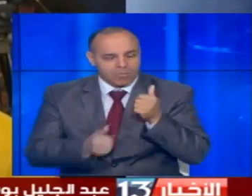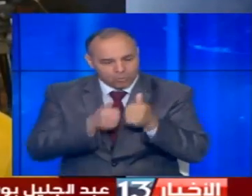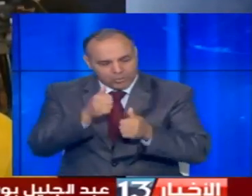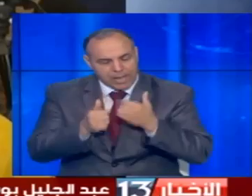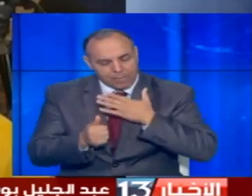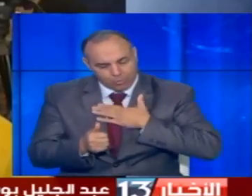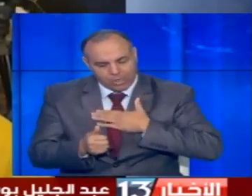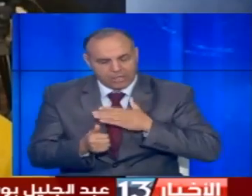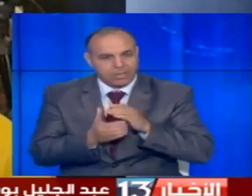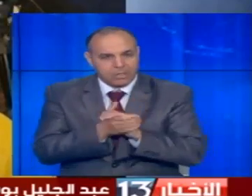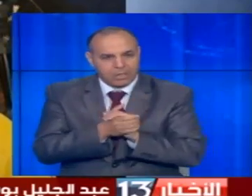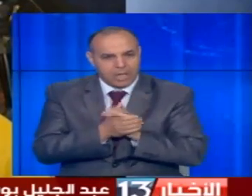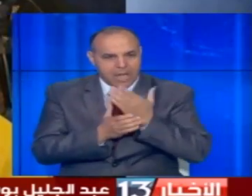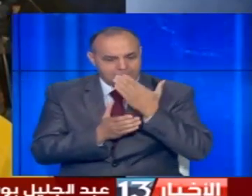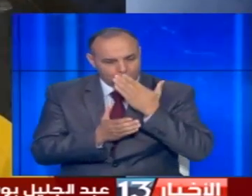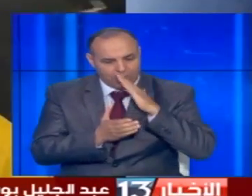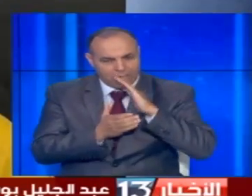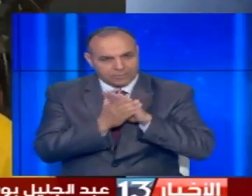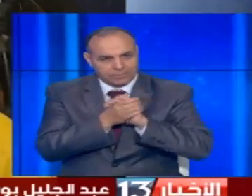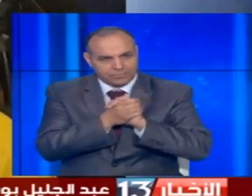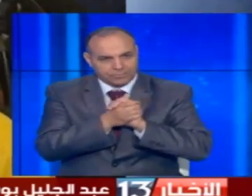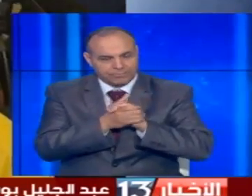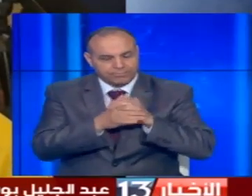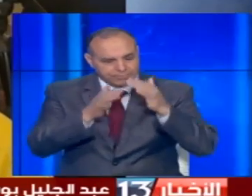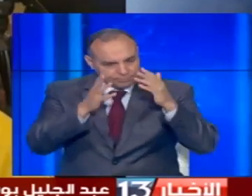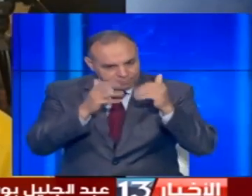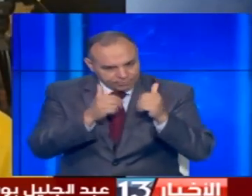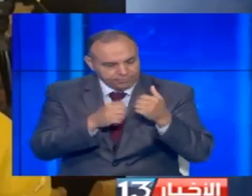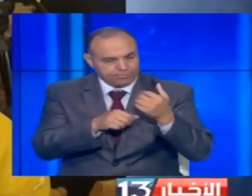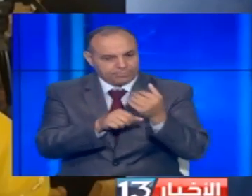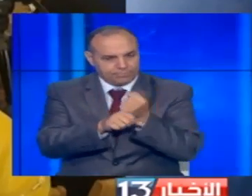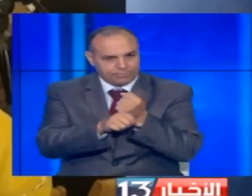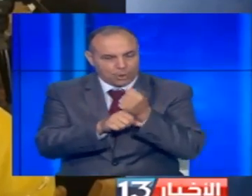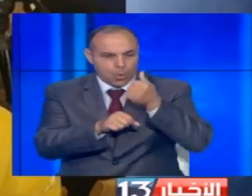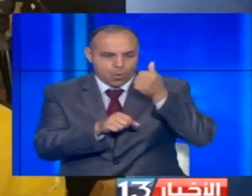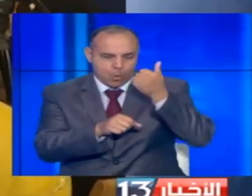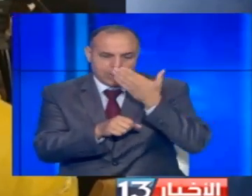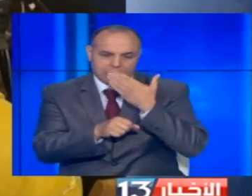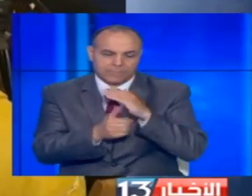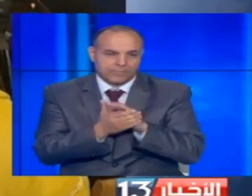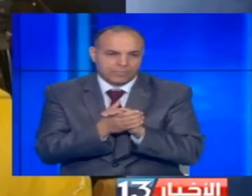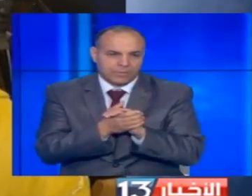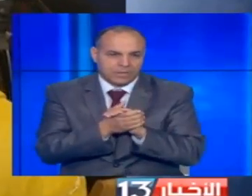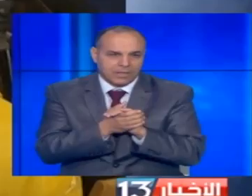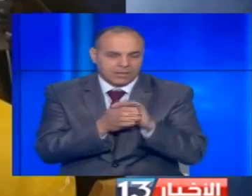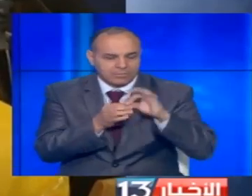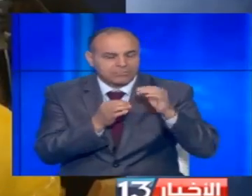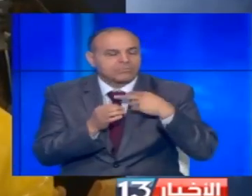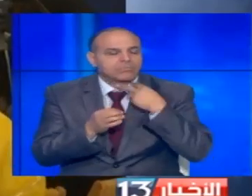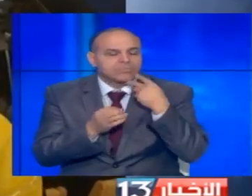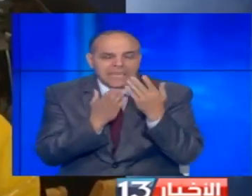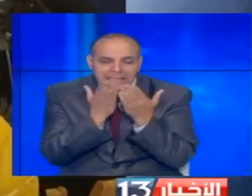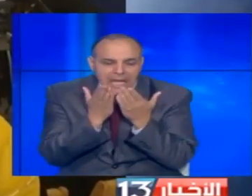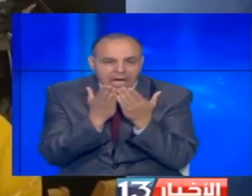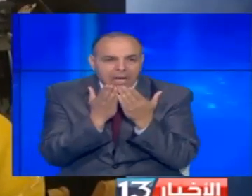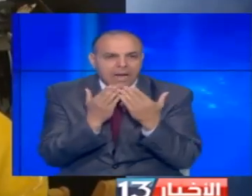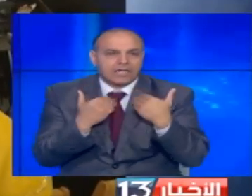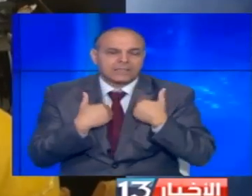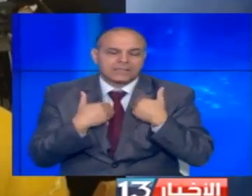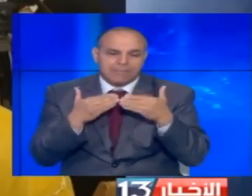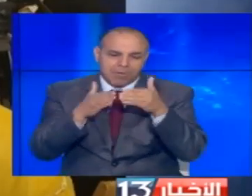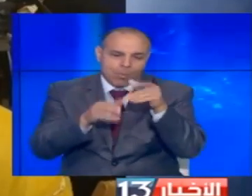والمتسابقين والحمد لله كانت النتيجه بحصولي بالمركز الاول في فرع التجويد واتمنى